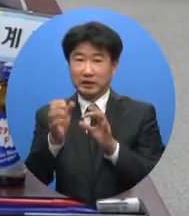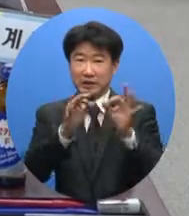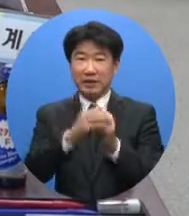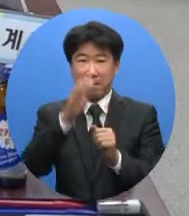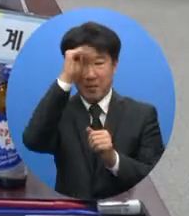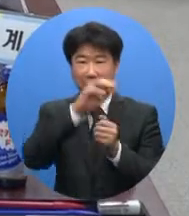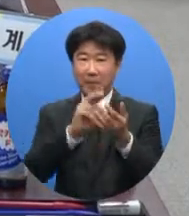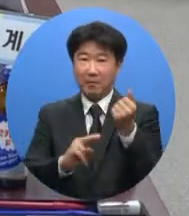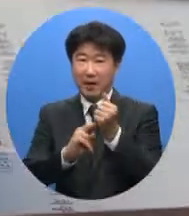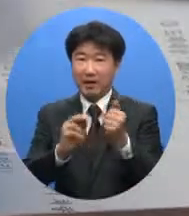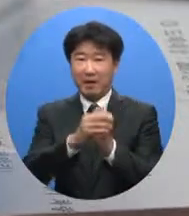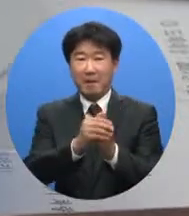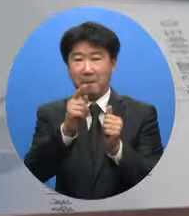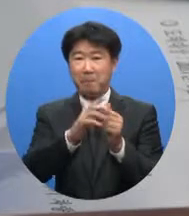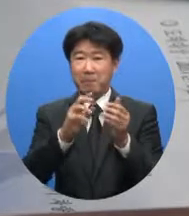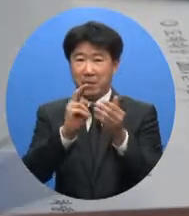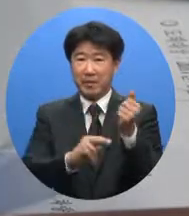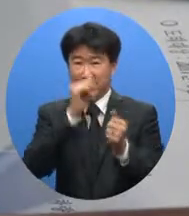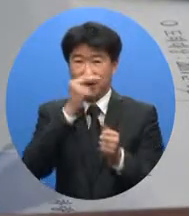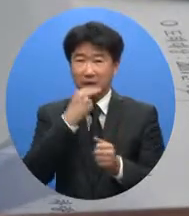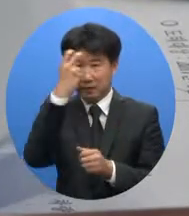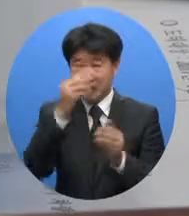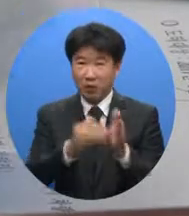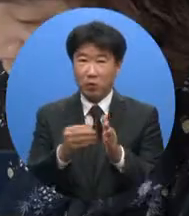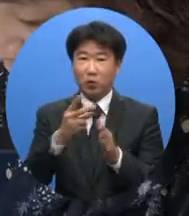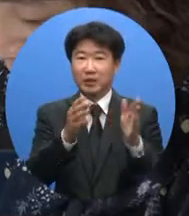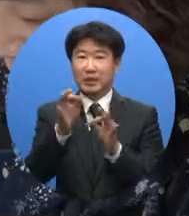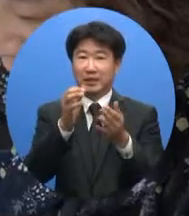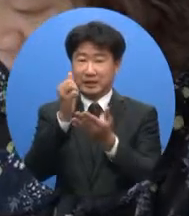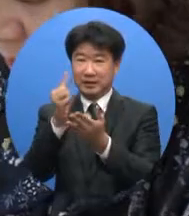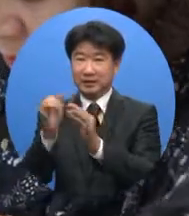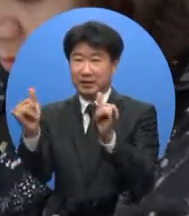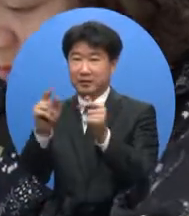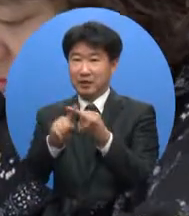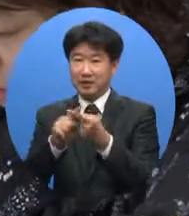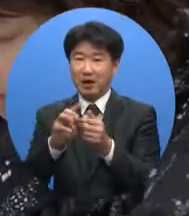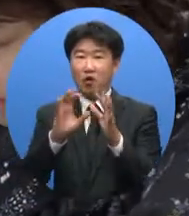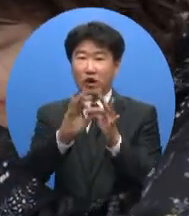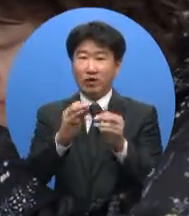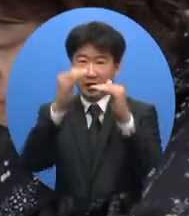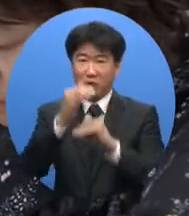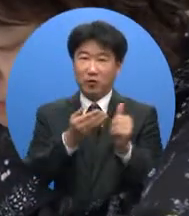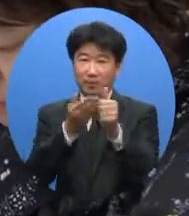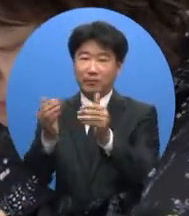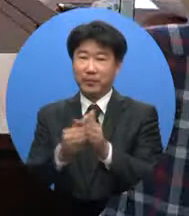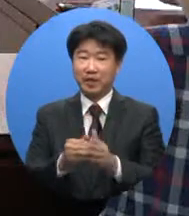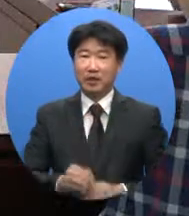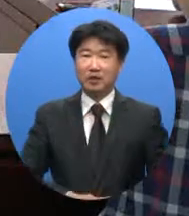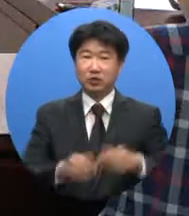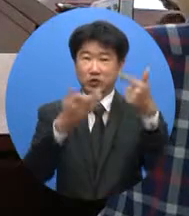나서 합천시장 내 가금류 판매 여부를 파악하는 한편 시장 상인들에게 관련 내용을 전달했습니다.